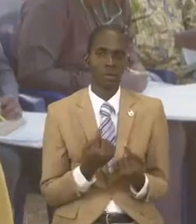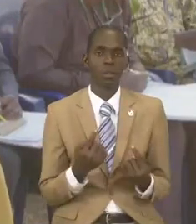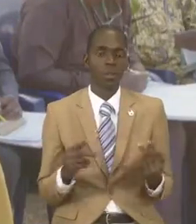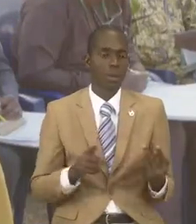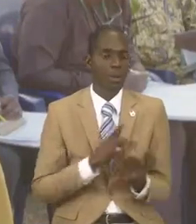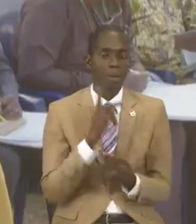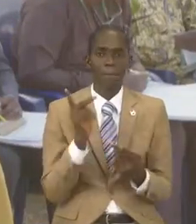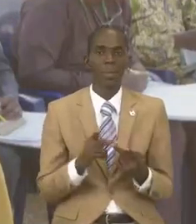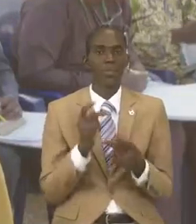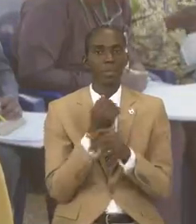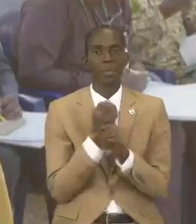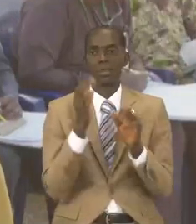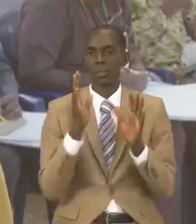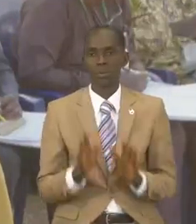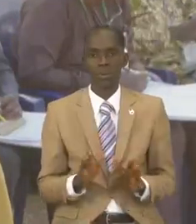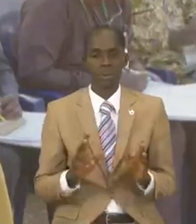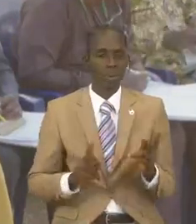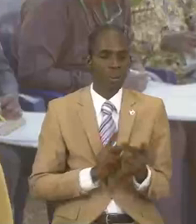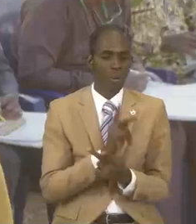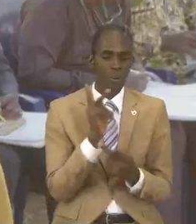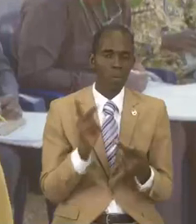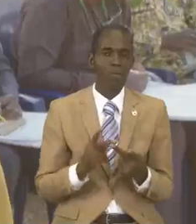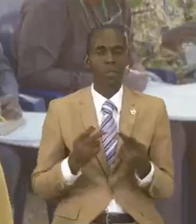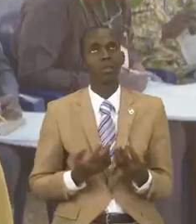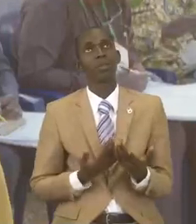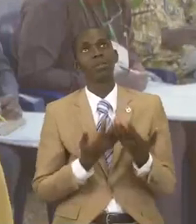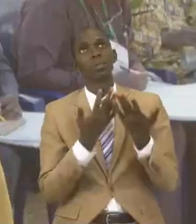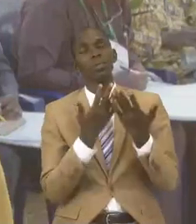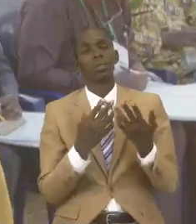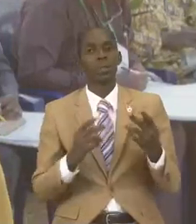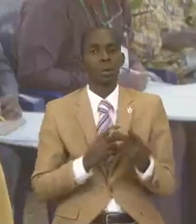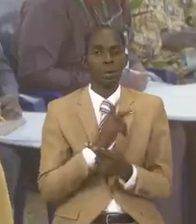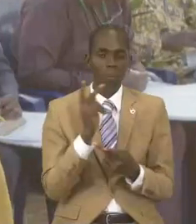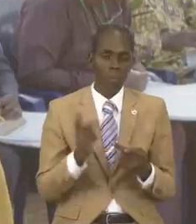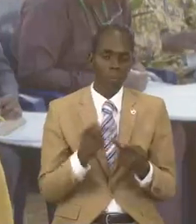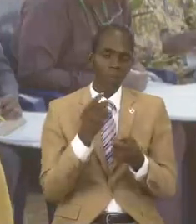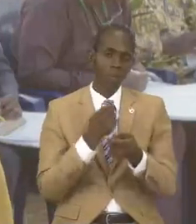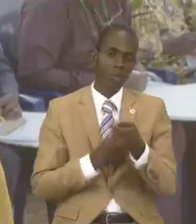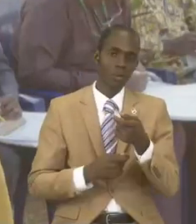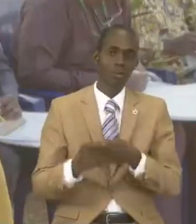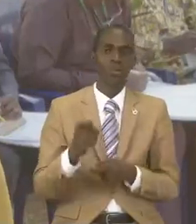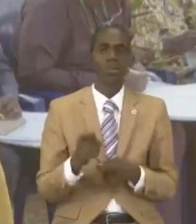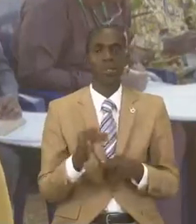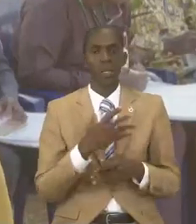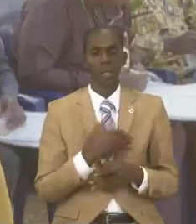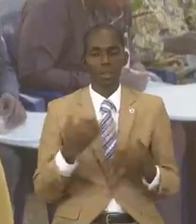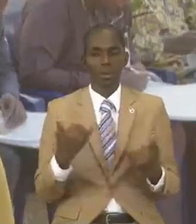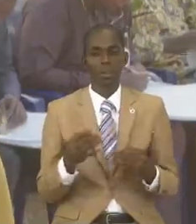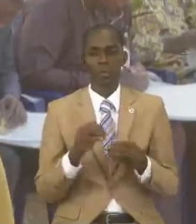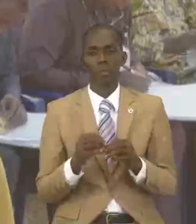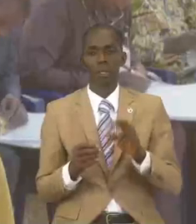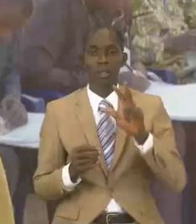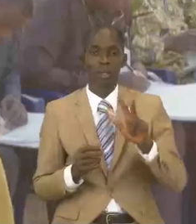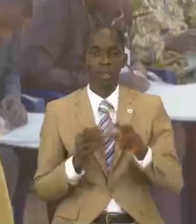Le sauveur parfait, le sacrifice parfait, le substitut parfait. Troisième